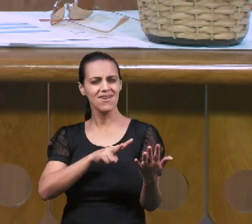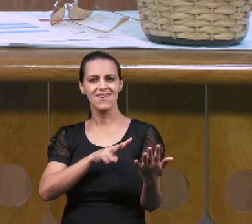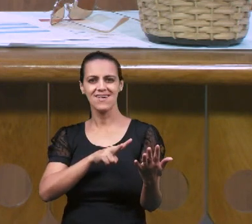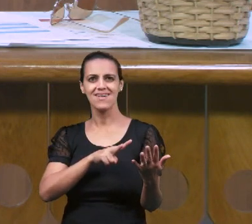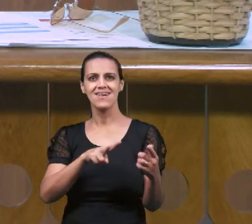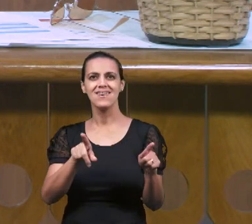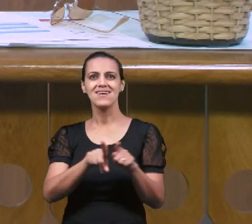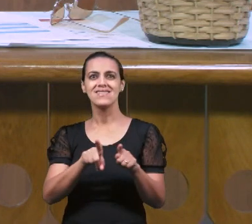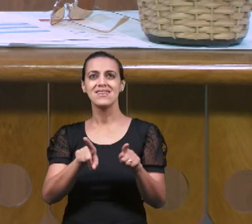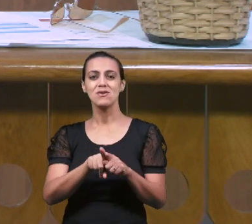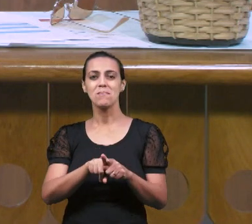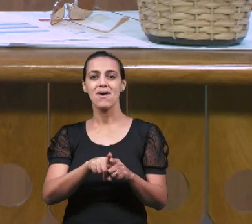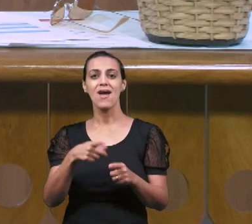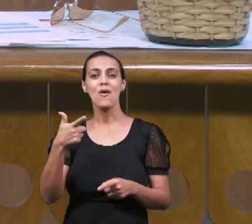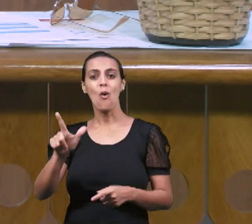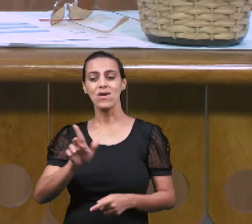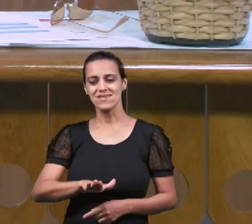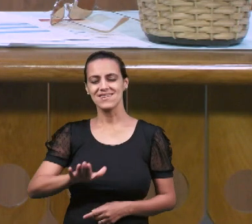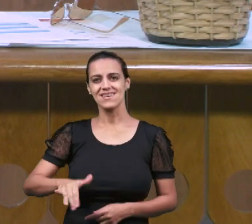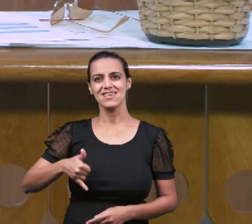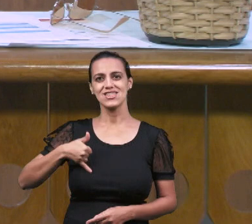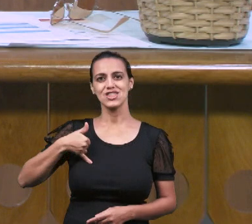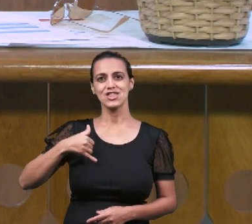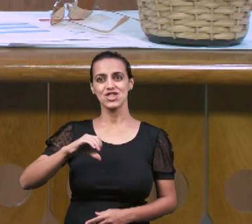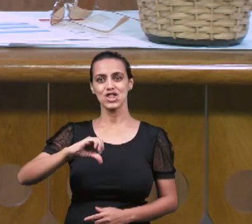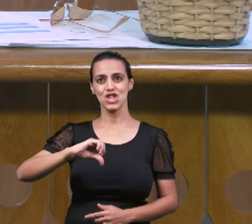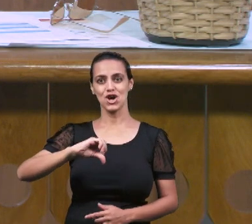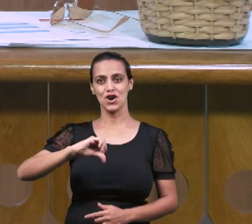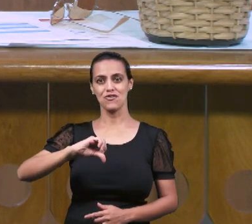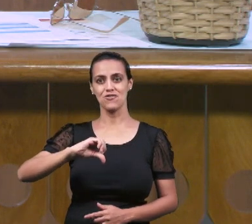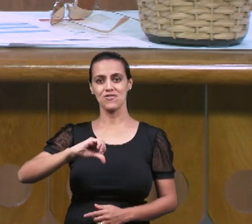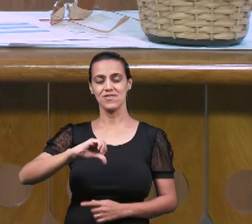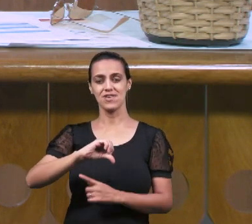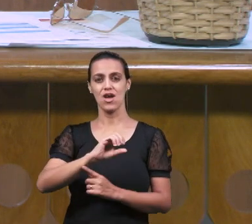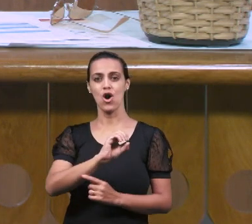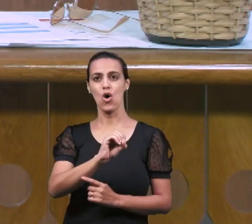d'âge, qui s'appelle Olivia.